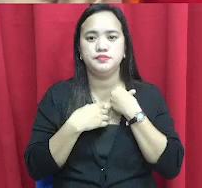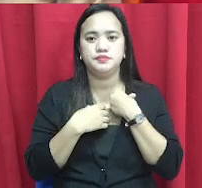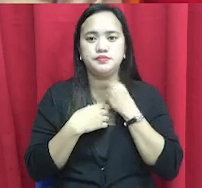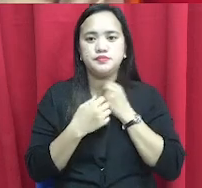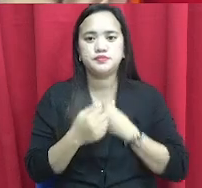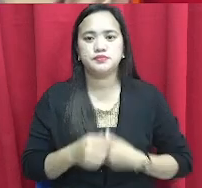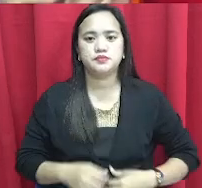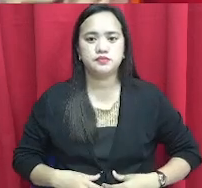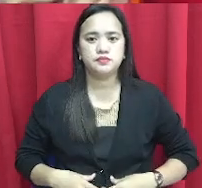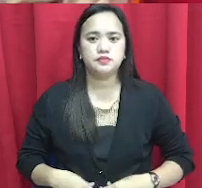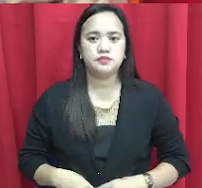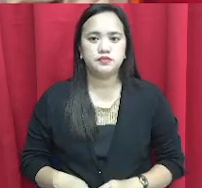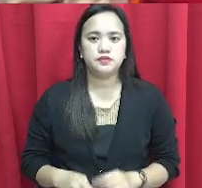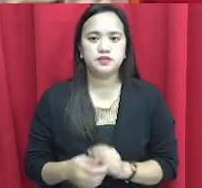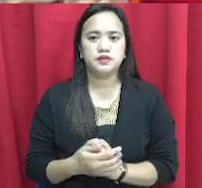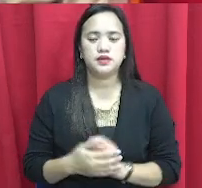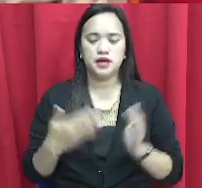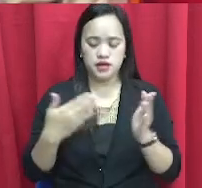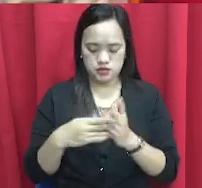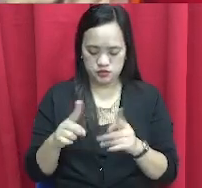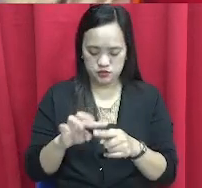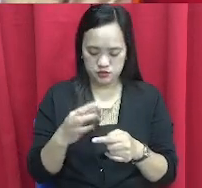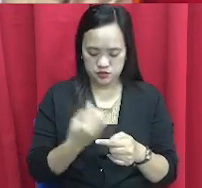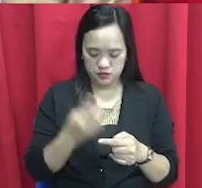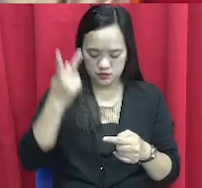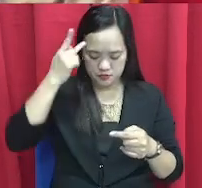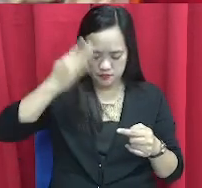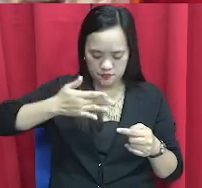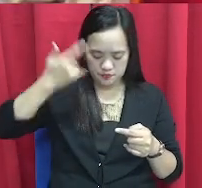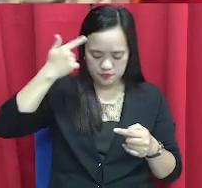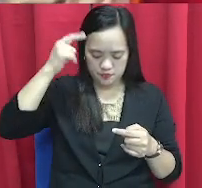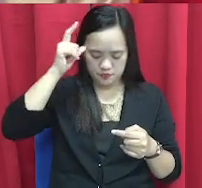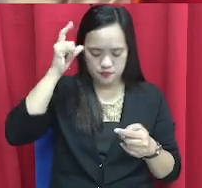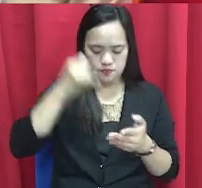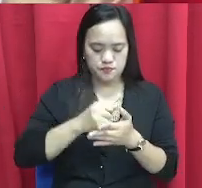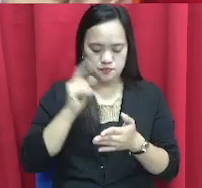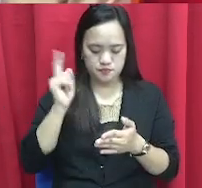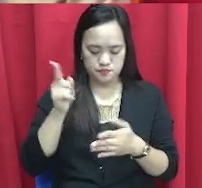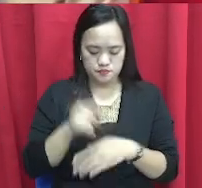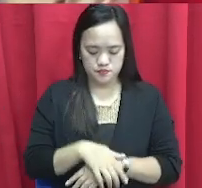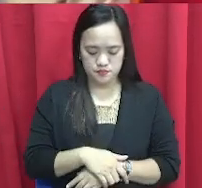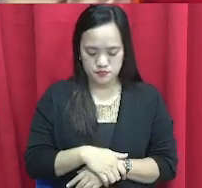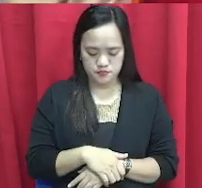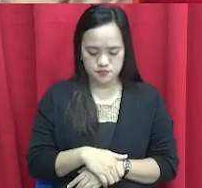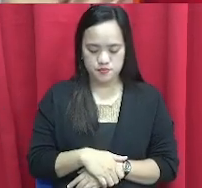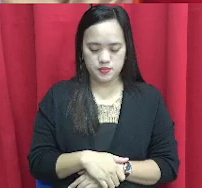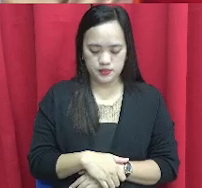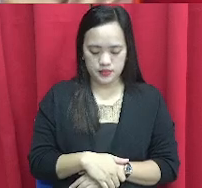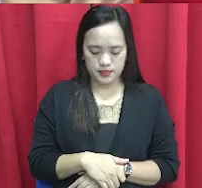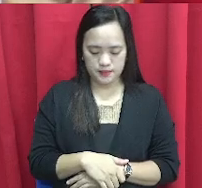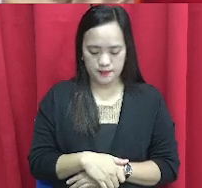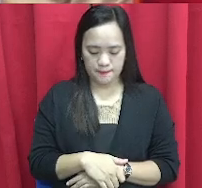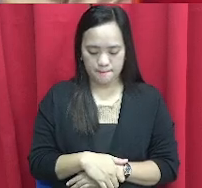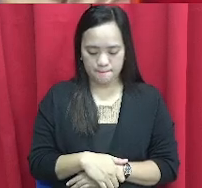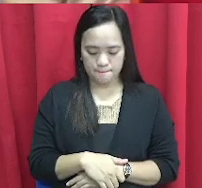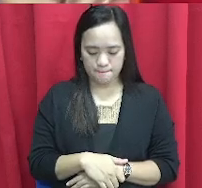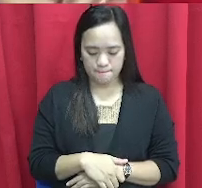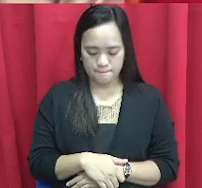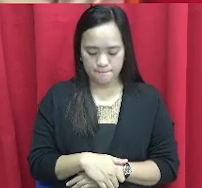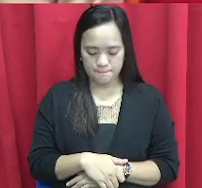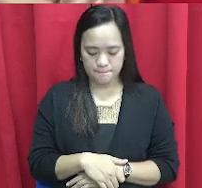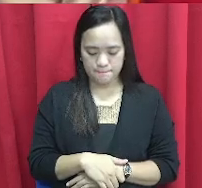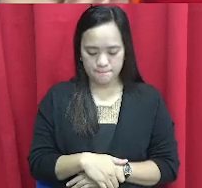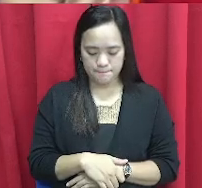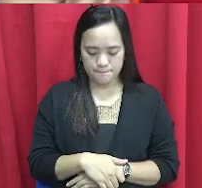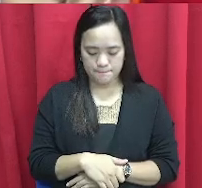ah again sa ating mahal na Pastor at sa mga host po dito main host ng ating pong ah programa So this is the first time no first time ko